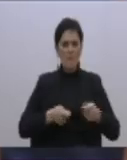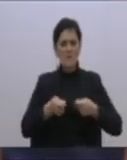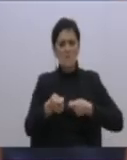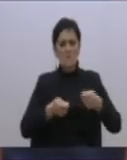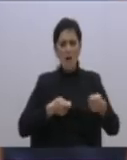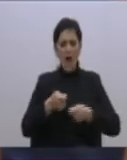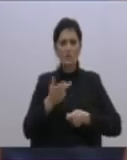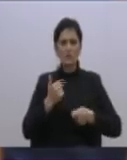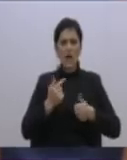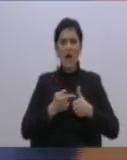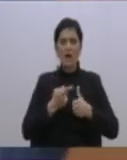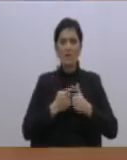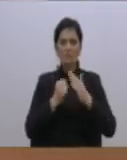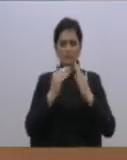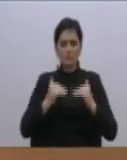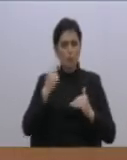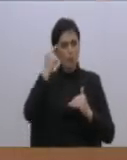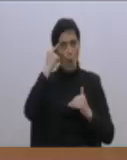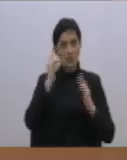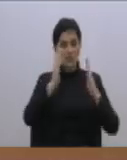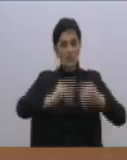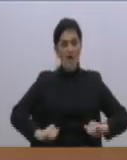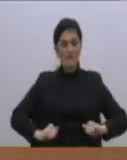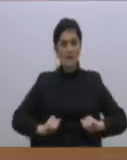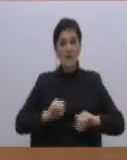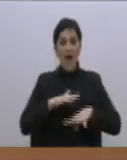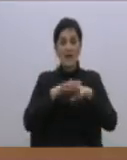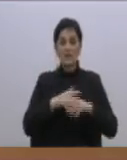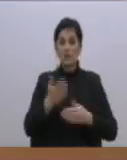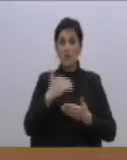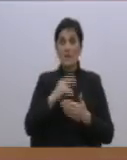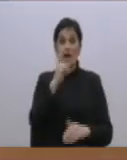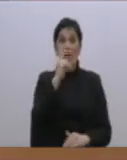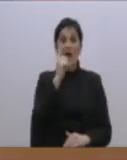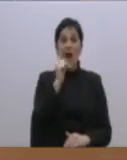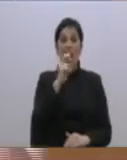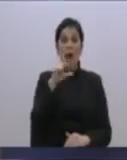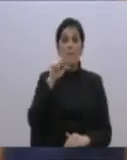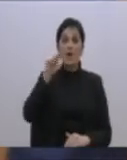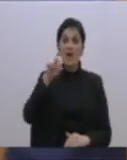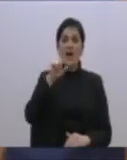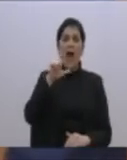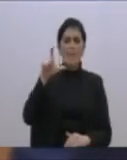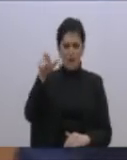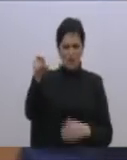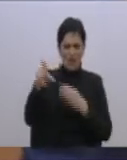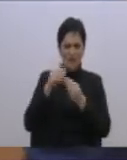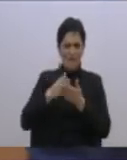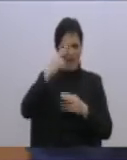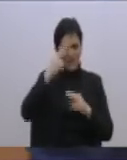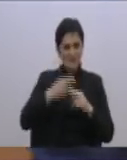da reinkarnatsia gani ganitsadot gonia di chavarnili aktsiebis shemdeg. Khabesats ver dabralt, khabes chetan vartsma. Es ari